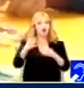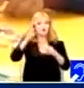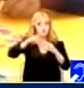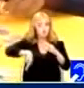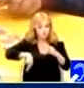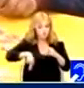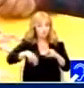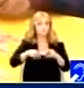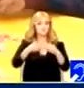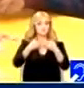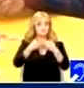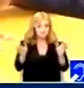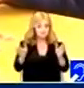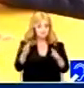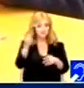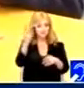studenți și avem